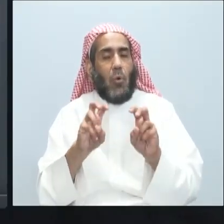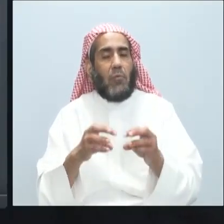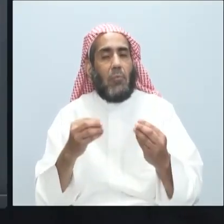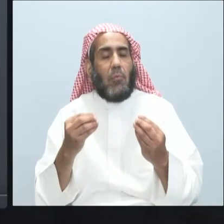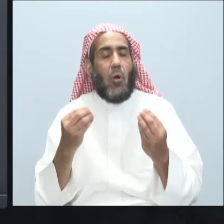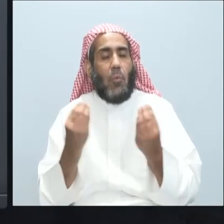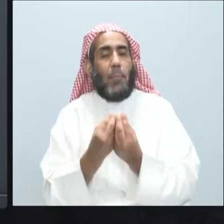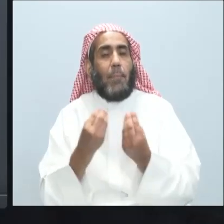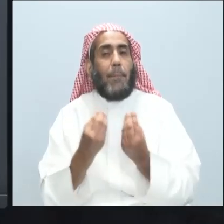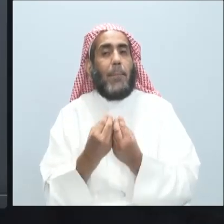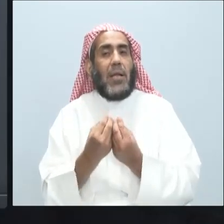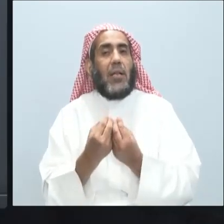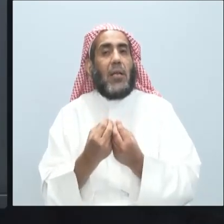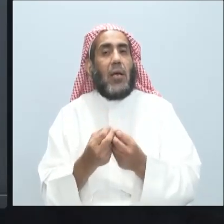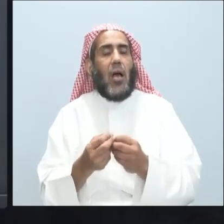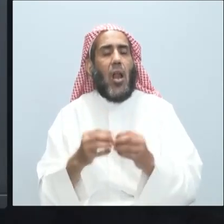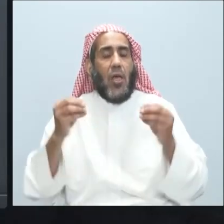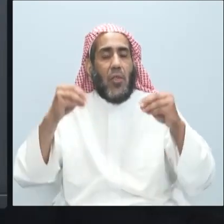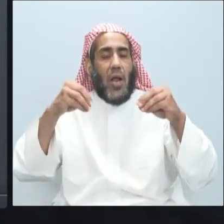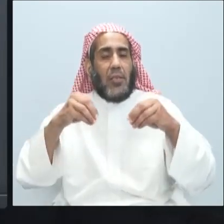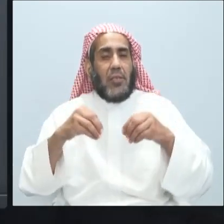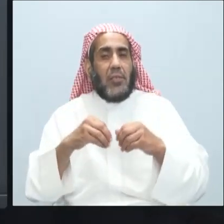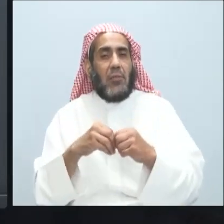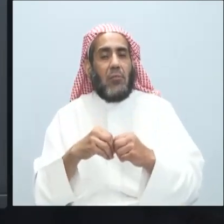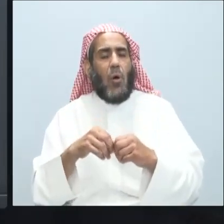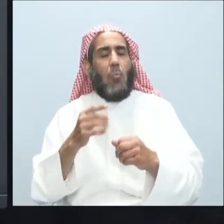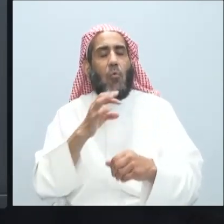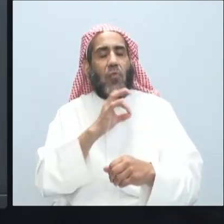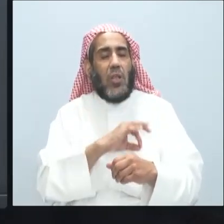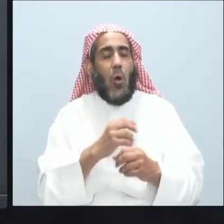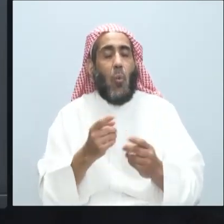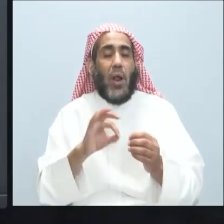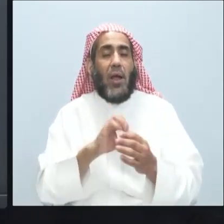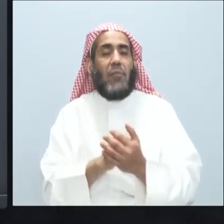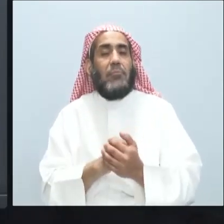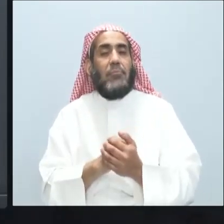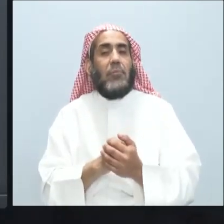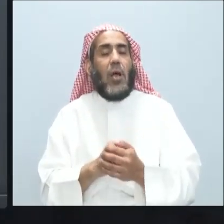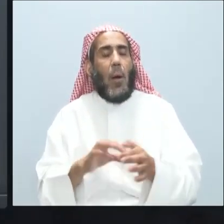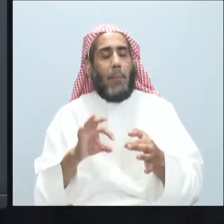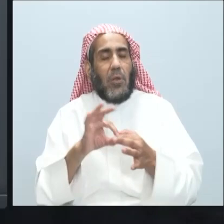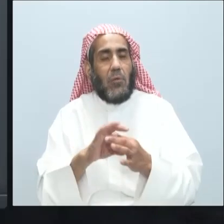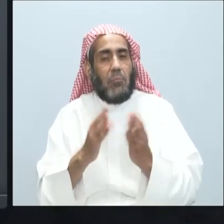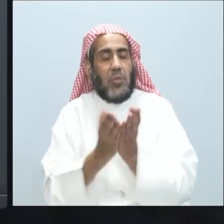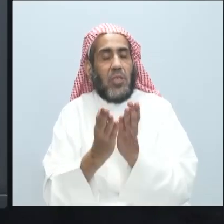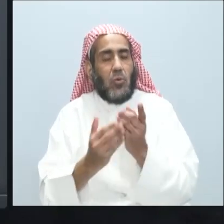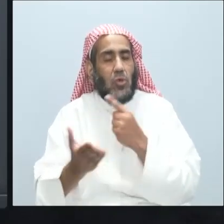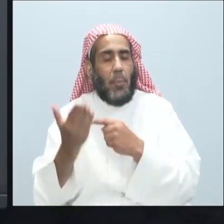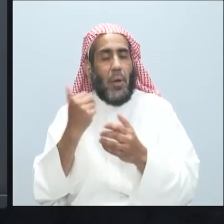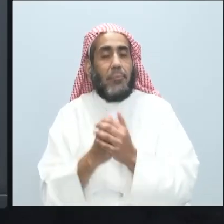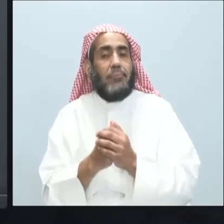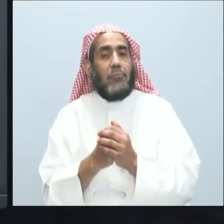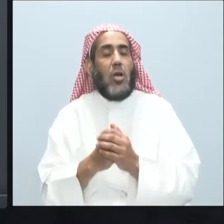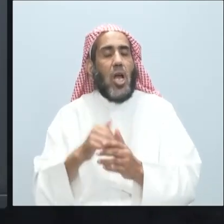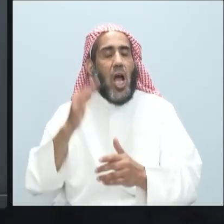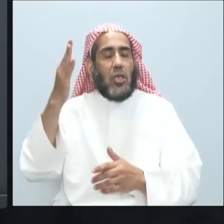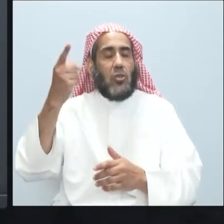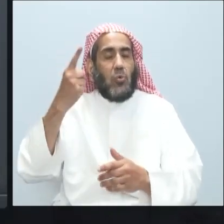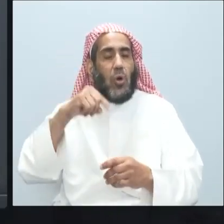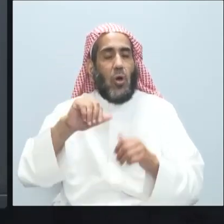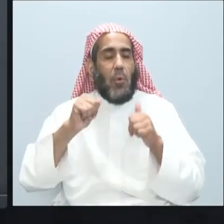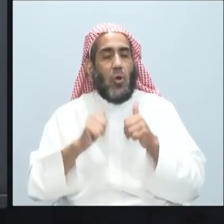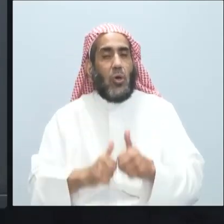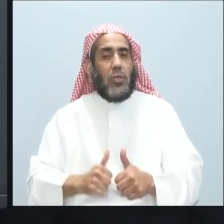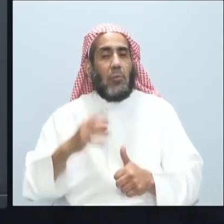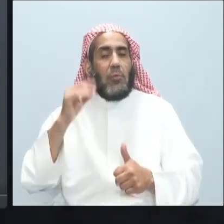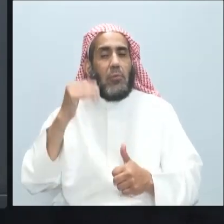عليك واياكم على اثراءات مفيده ونافعه متعلقه بالدروس السابقه اشكر لكم ايها الطلاب